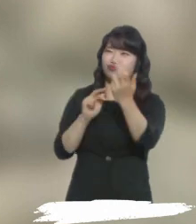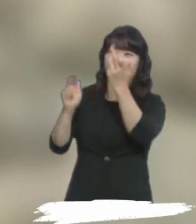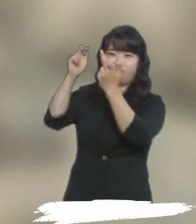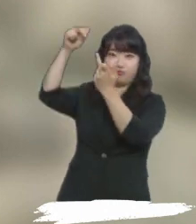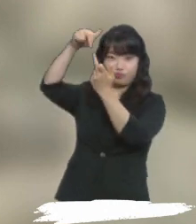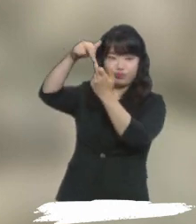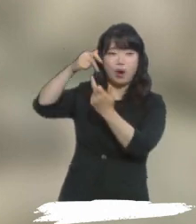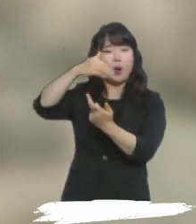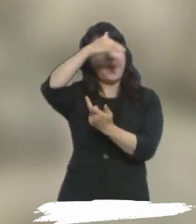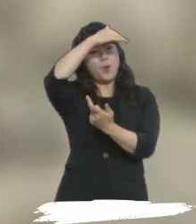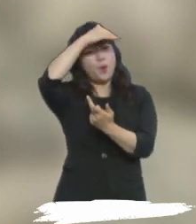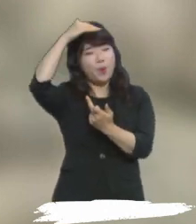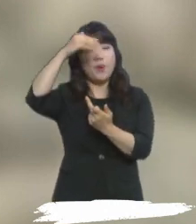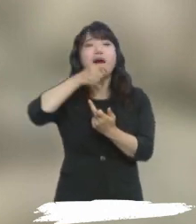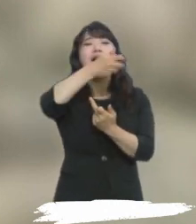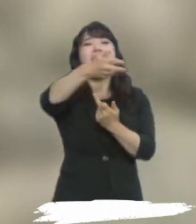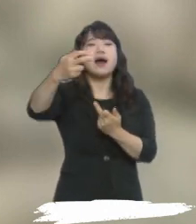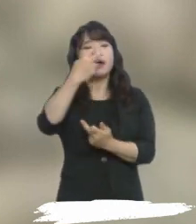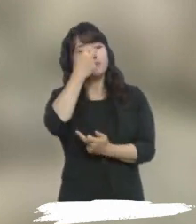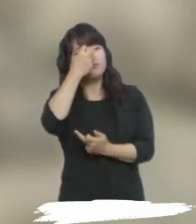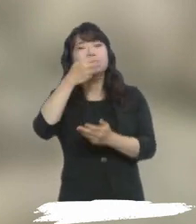한강을 지키는 초소가 보입니다.